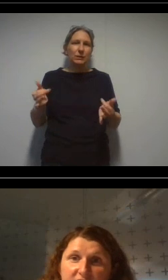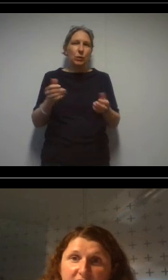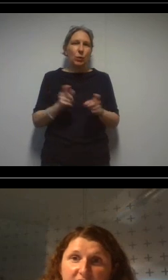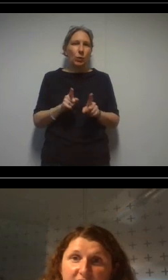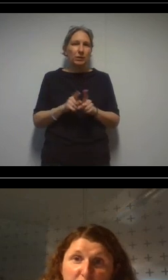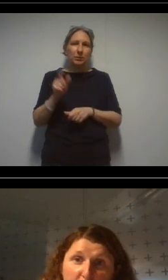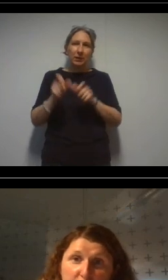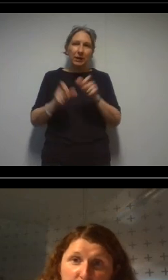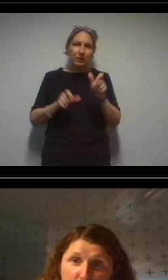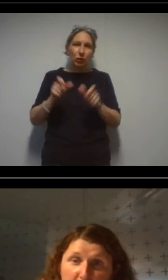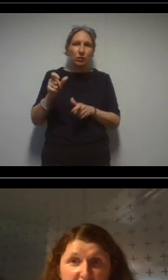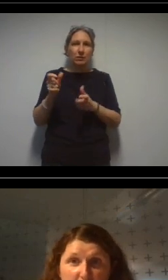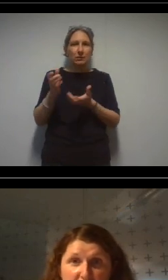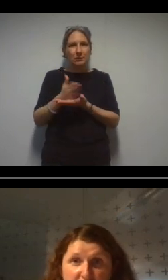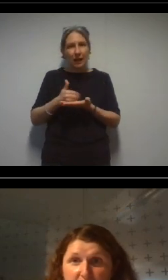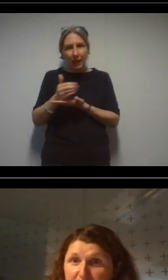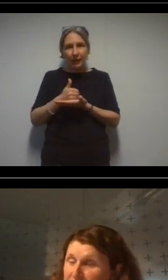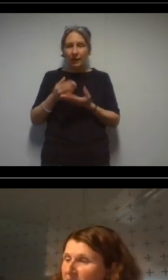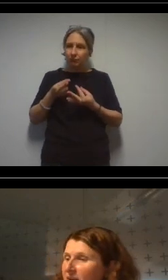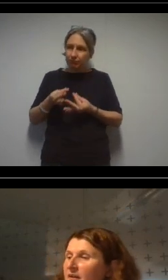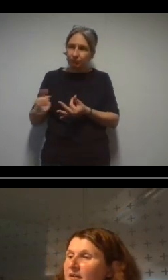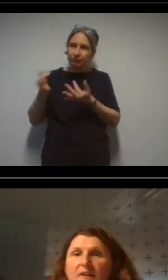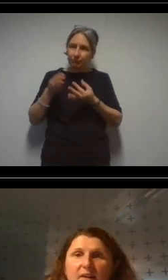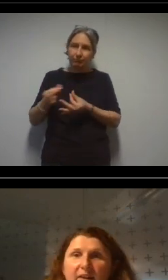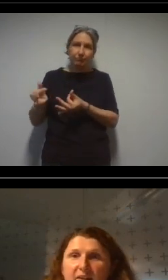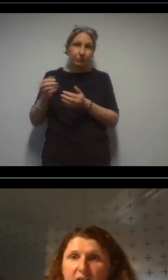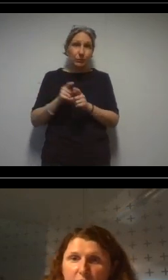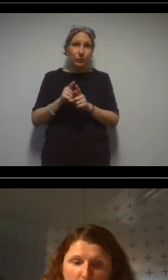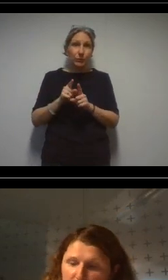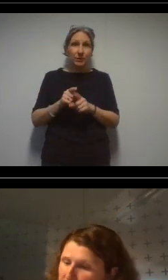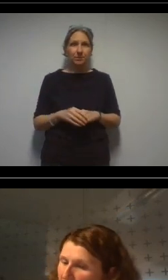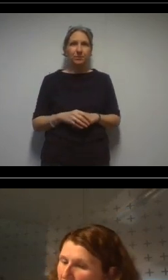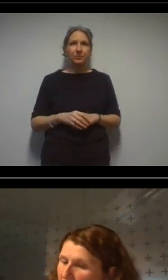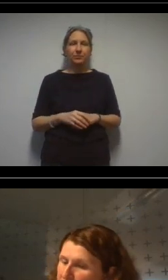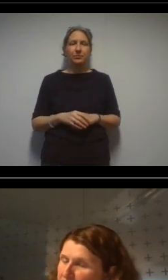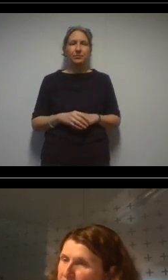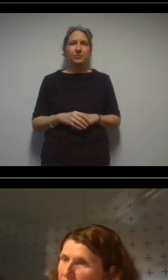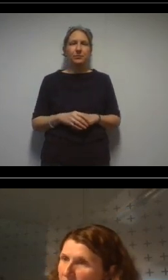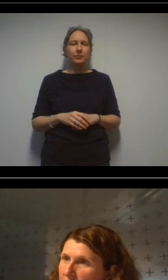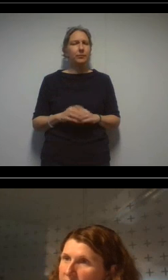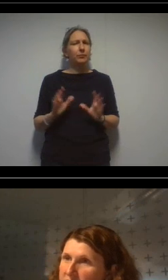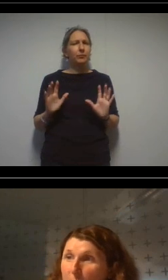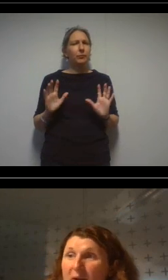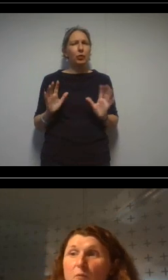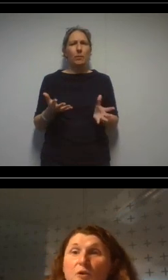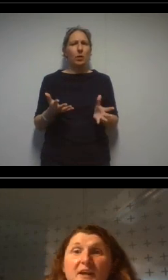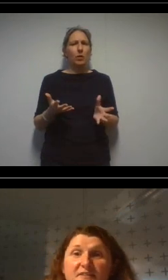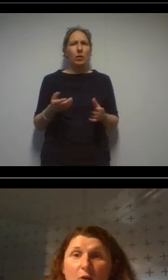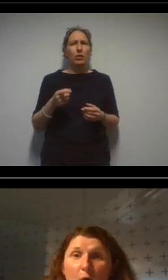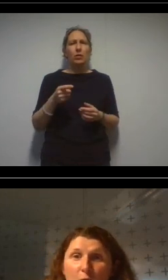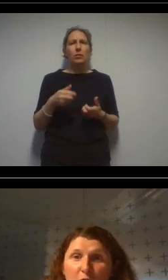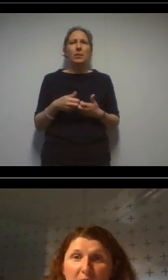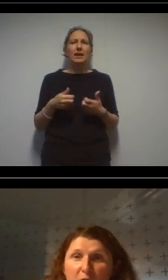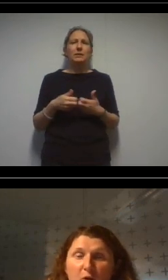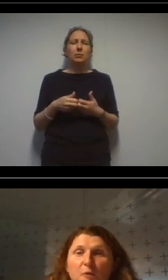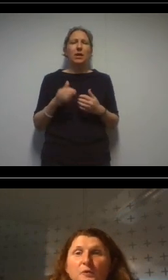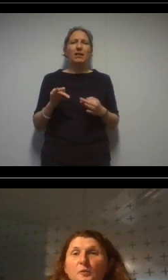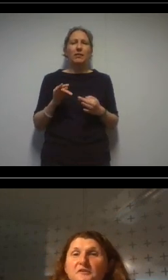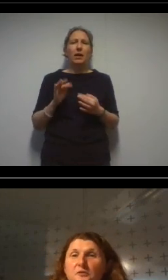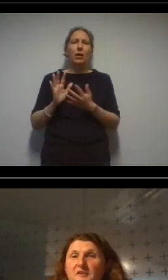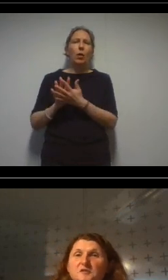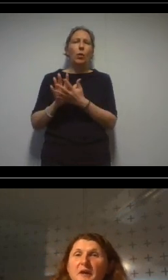salariés qui est très forte du coup dans cette démarche. Et comment se fait si on parle des modalités de rencontre